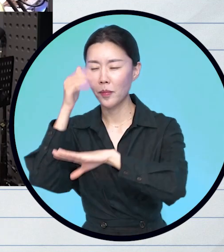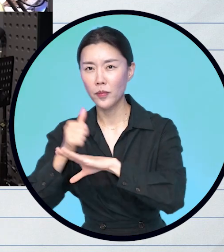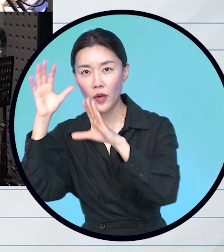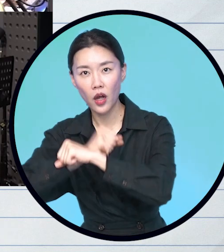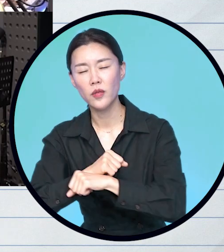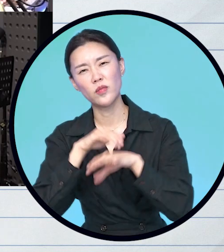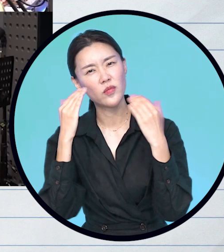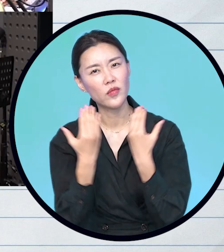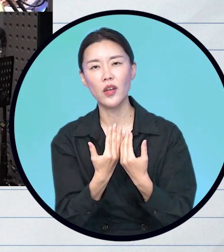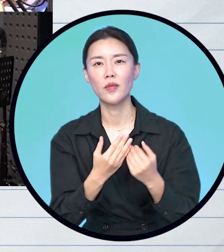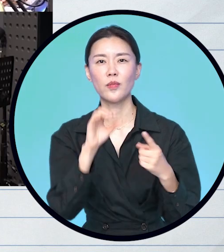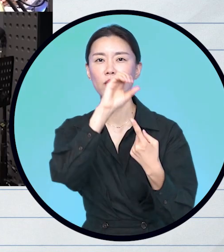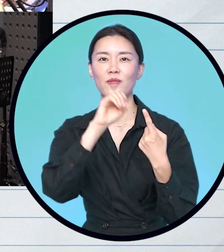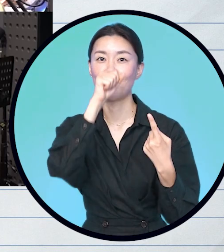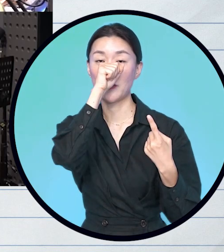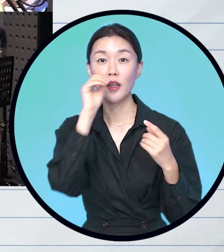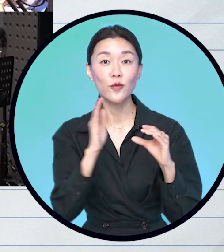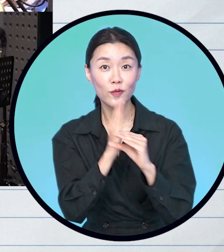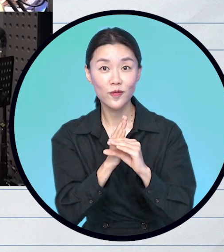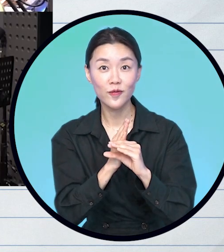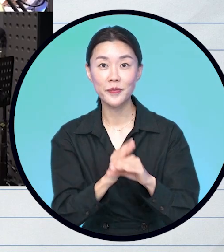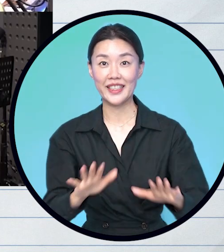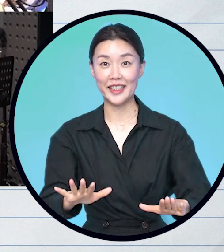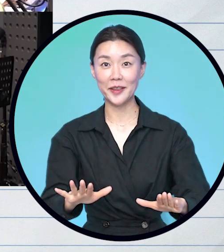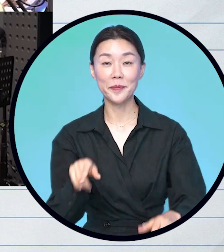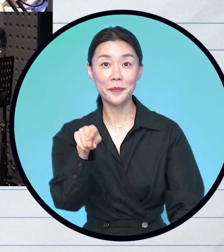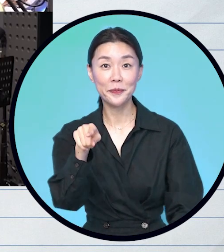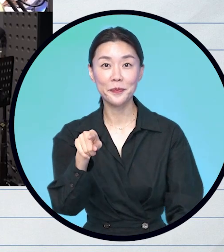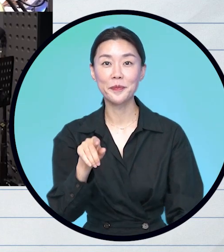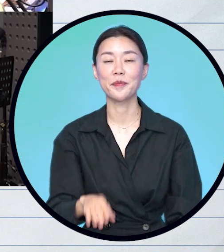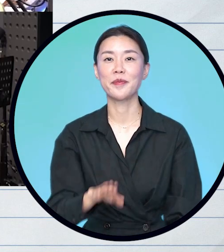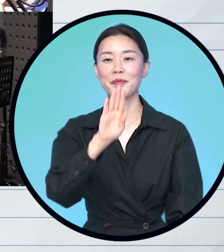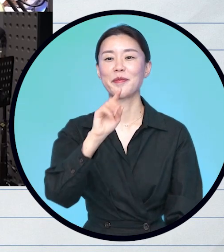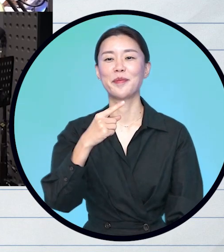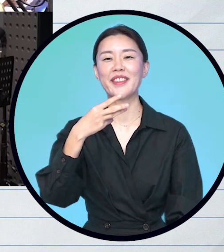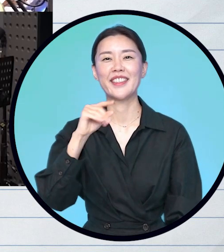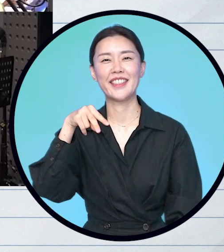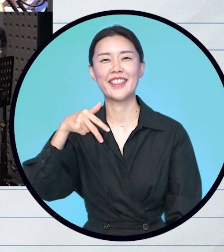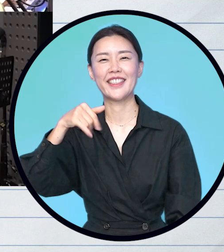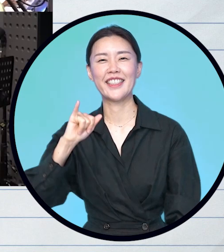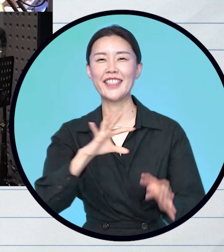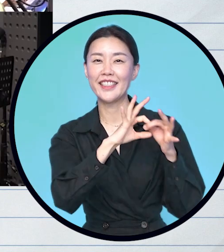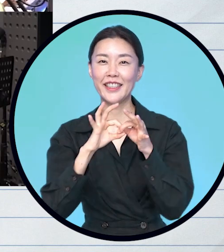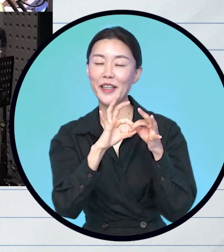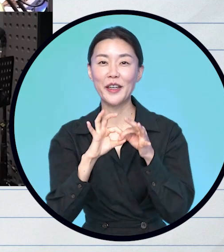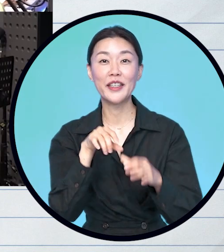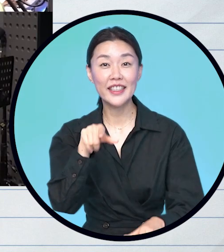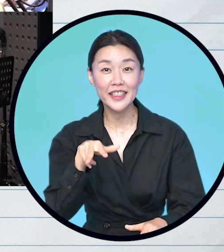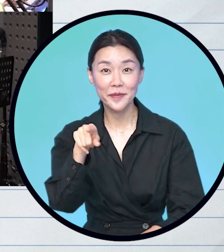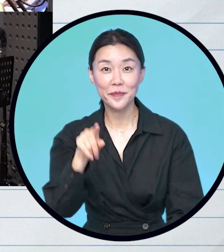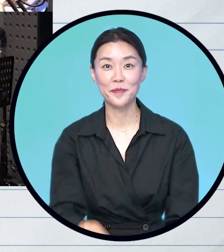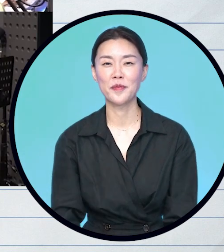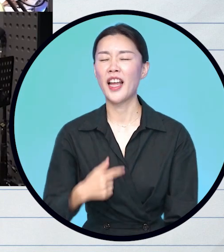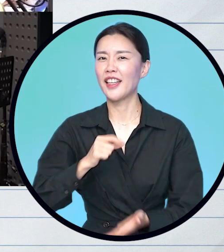생각을 하는데 그 중에서 지금 나오는 브릿지 파트가 아닐까 하는 생각이 듭니다. 지금 절대 나오는?